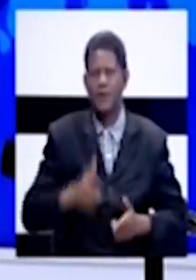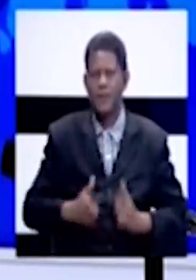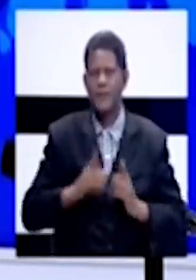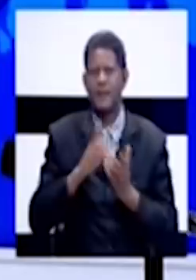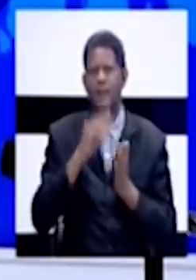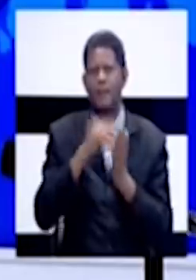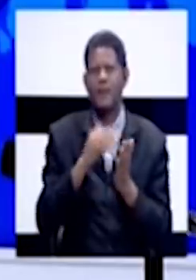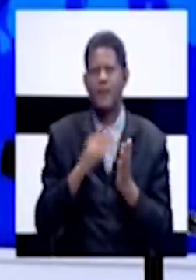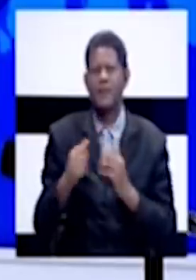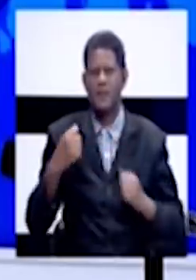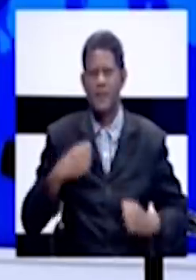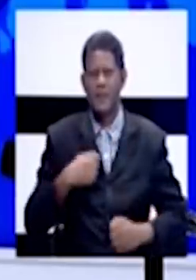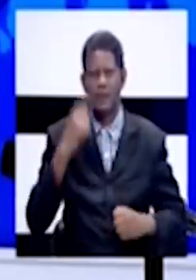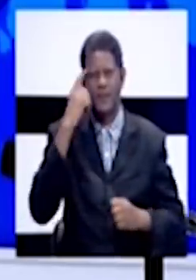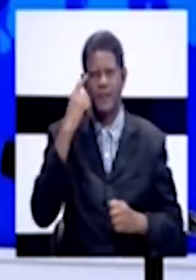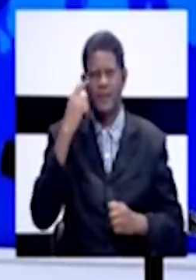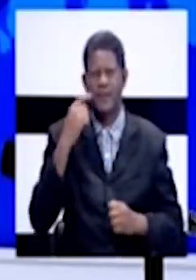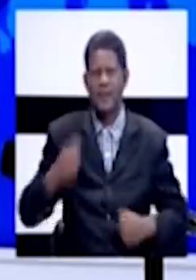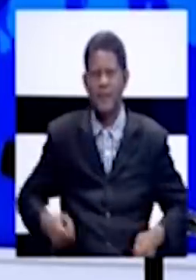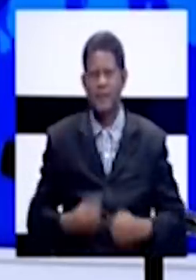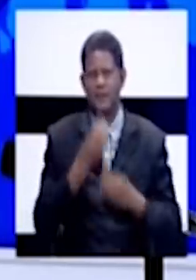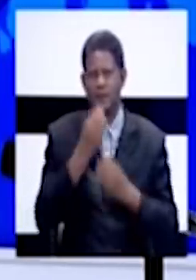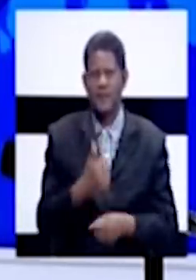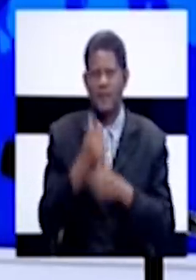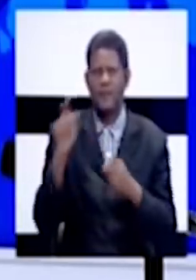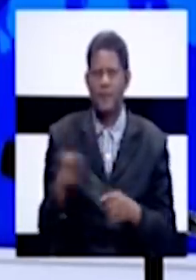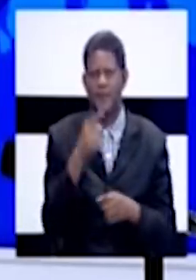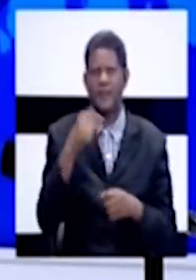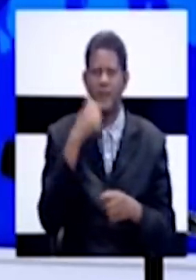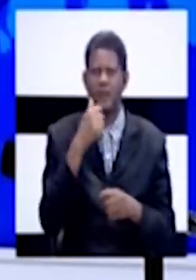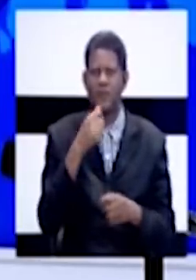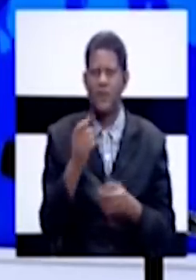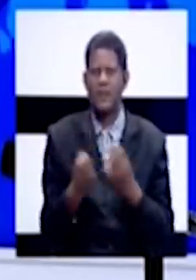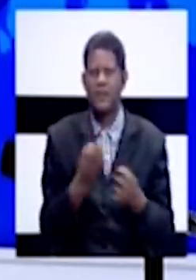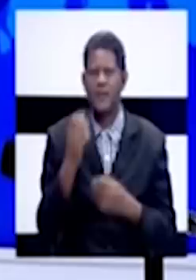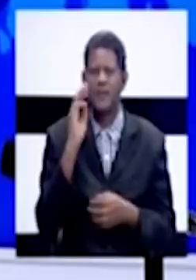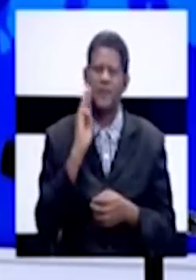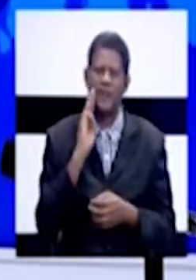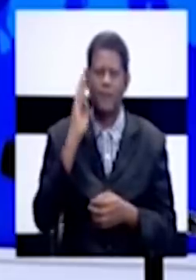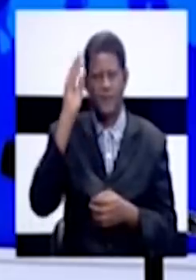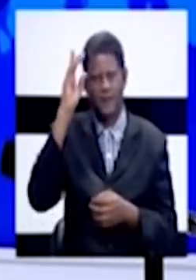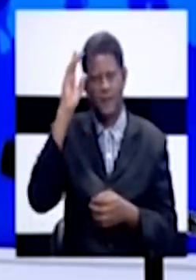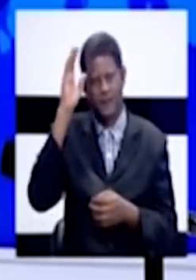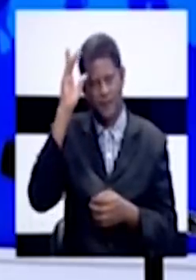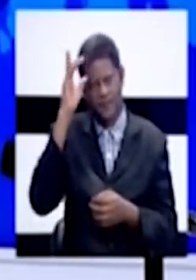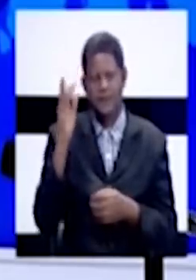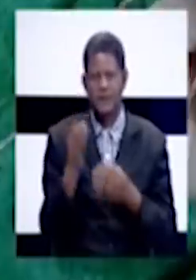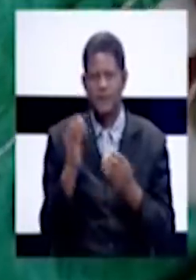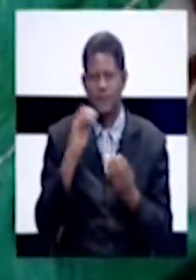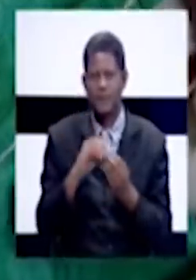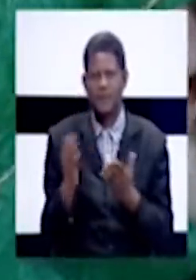تقرأين متنخار بسنكن عدكن يدقفا مهلاون دماتن دك آنستيو حابيران اللواء سلامويت كحساي كمسا بطاربايا